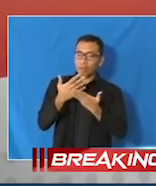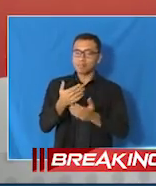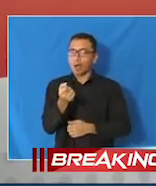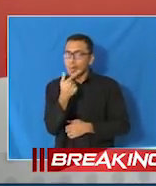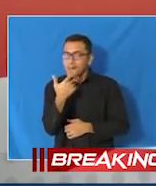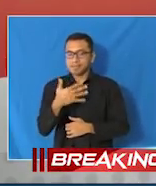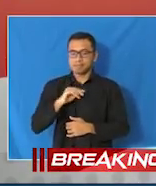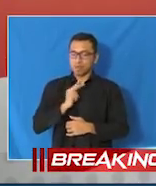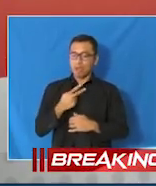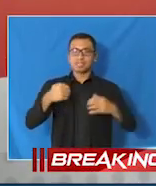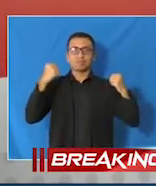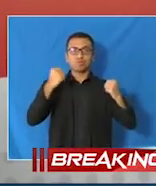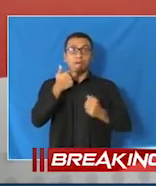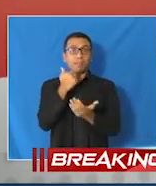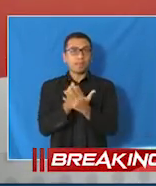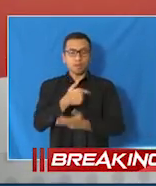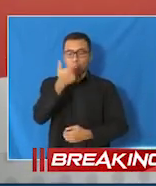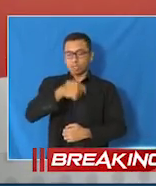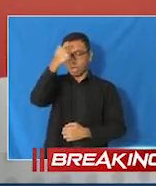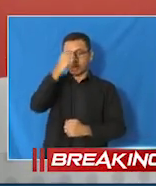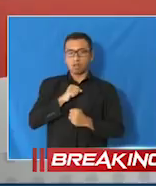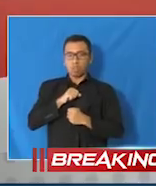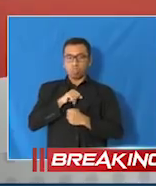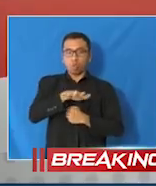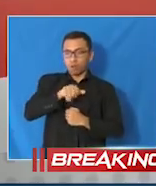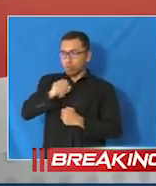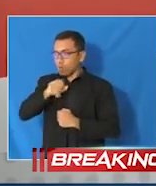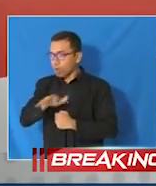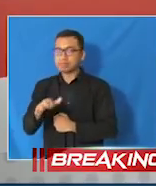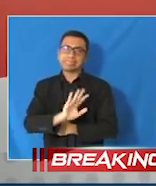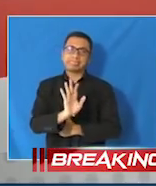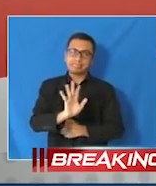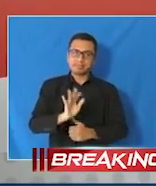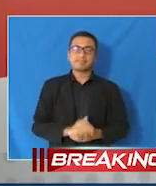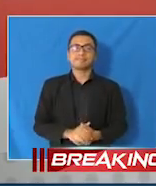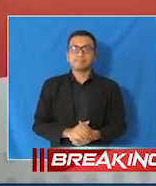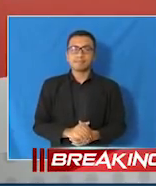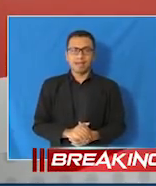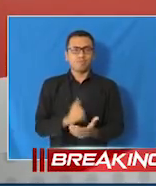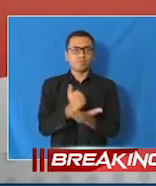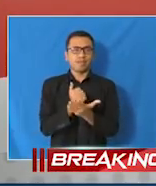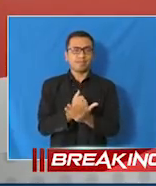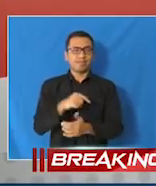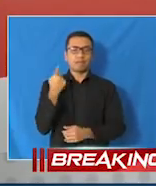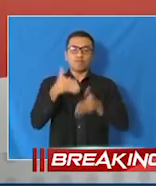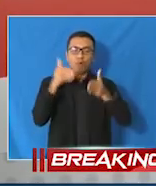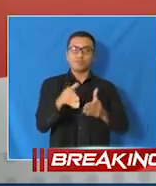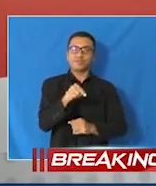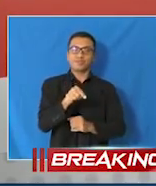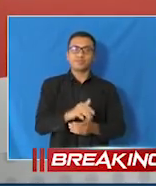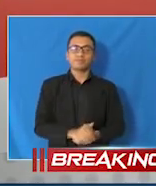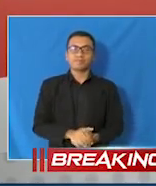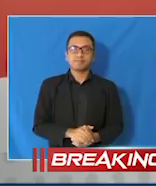penting lagi agar tidak menularkan ke orang yang lain ini menjadi kunci kita Oleh karena itu